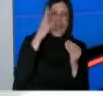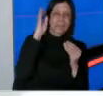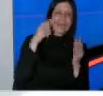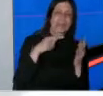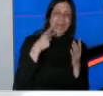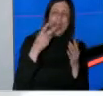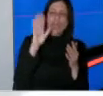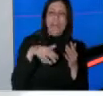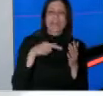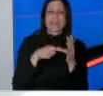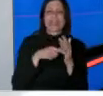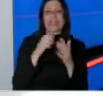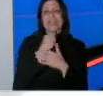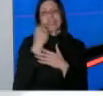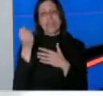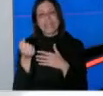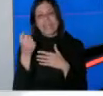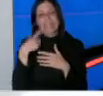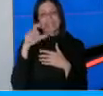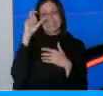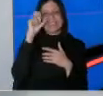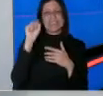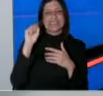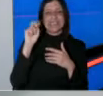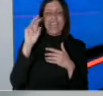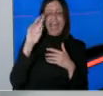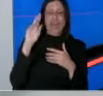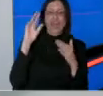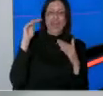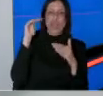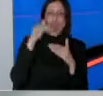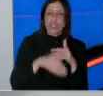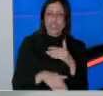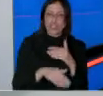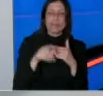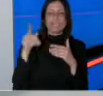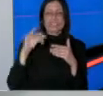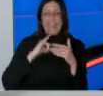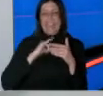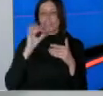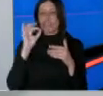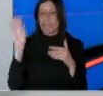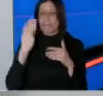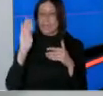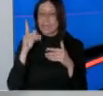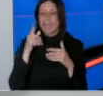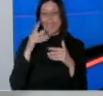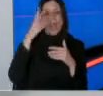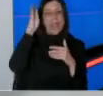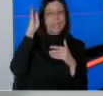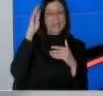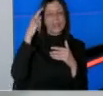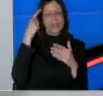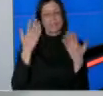כימינה וגדעון סער נחלשים. אני לא בטוח שזה עובד, אבל בסדר, כן. כאילו נתניהו צריך... זה האינטרס של נתניהו, נכון. ולפיד נמצא